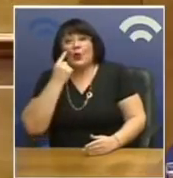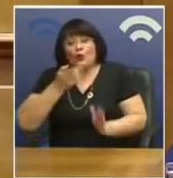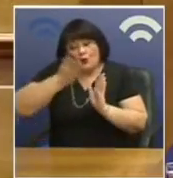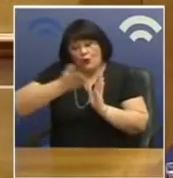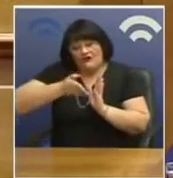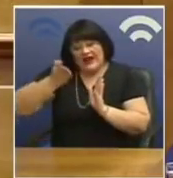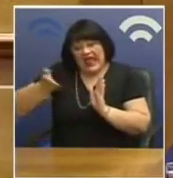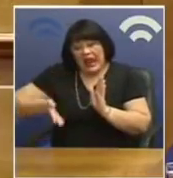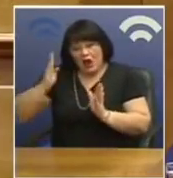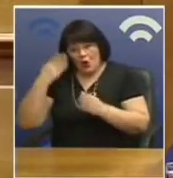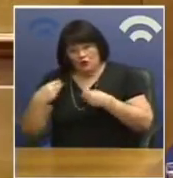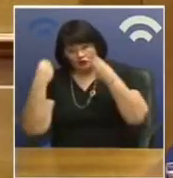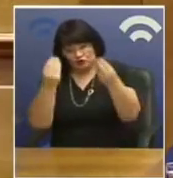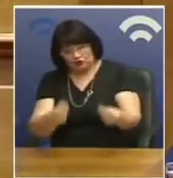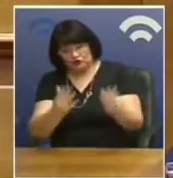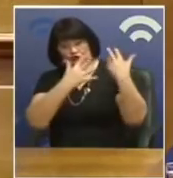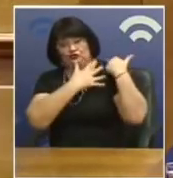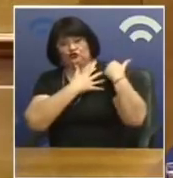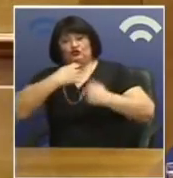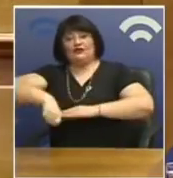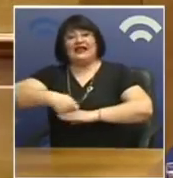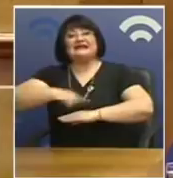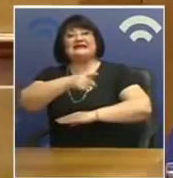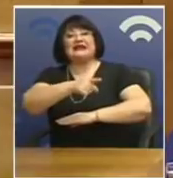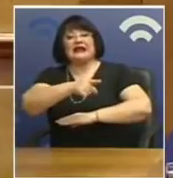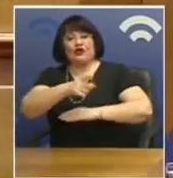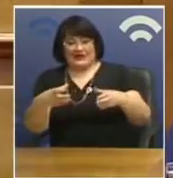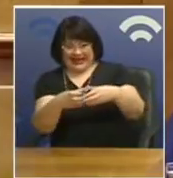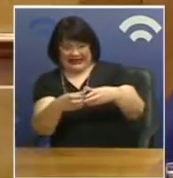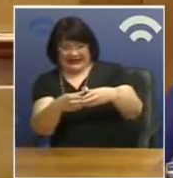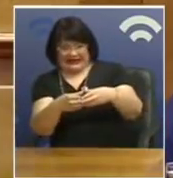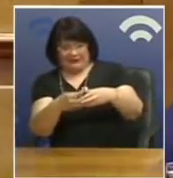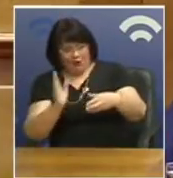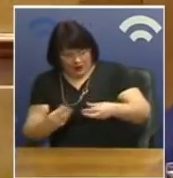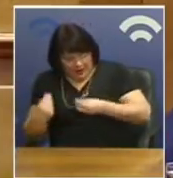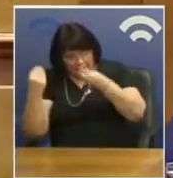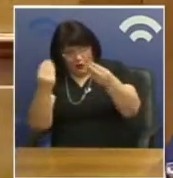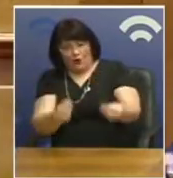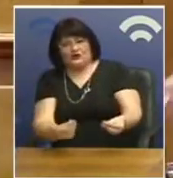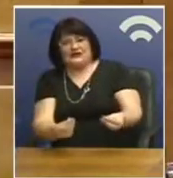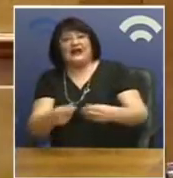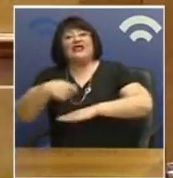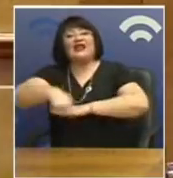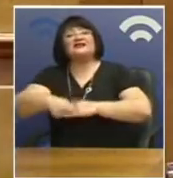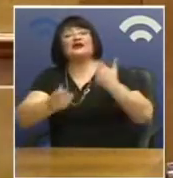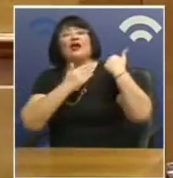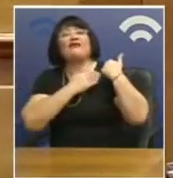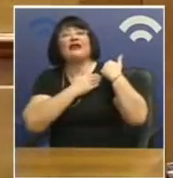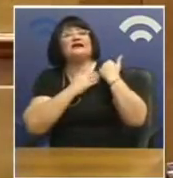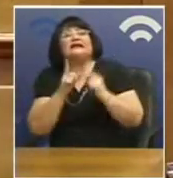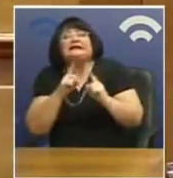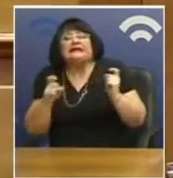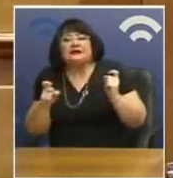υποθέσεων στο αρμόδιο δικαστικό όργανο, το οποίο τι ευθύνη έχει? Απλά και μόνο